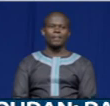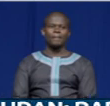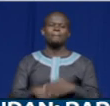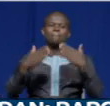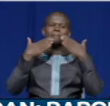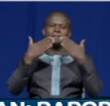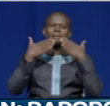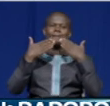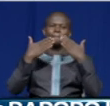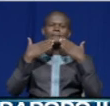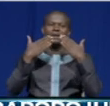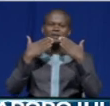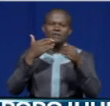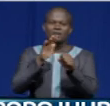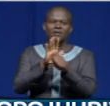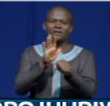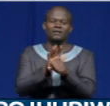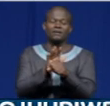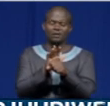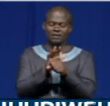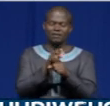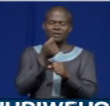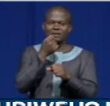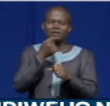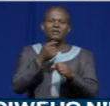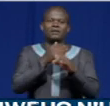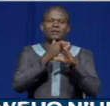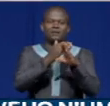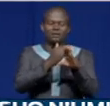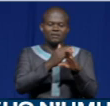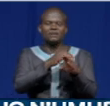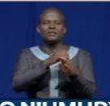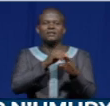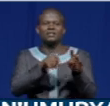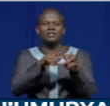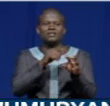murakoze cyane imiti bitanze sceptique ni imiti